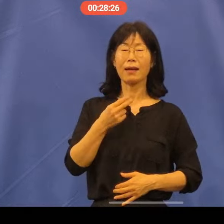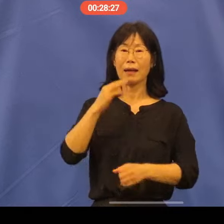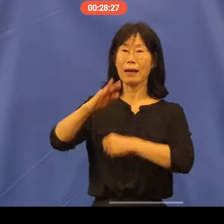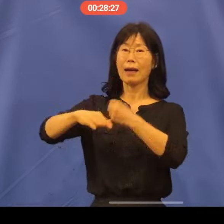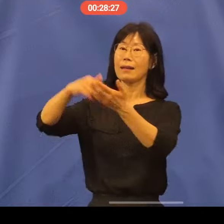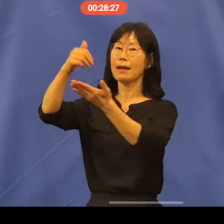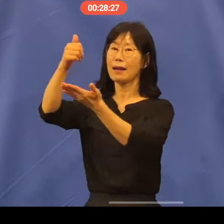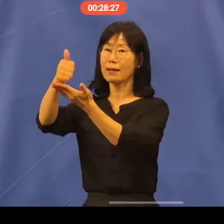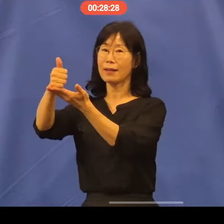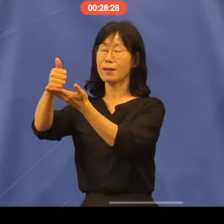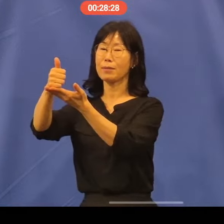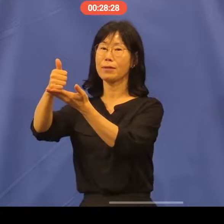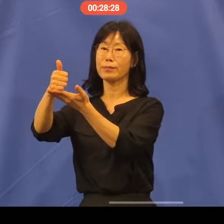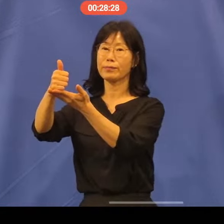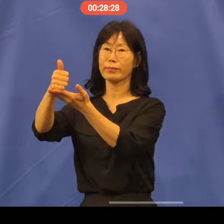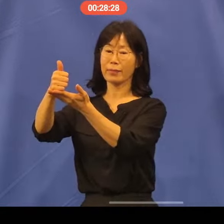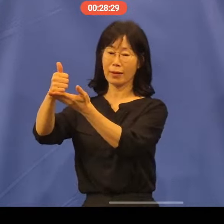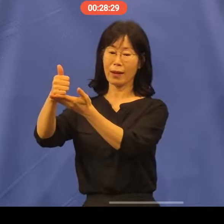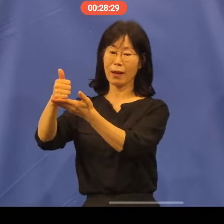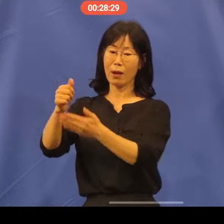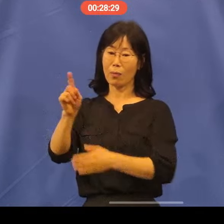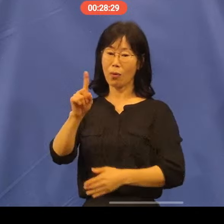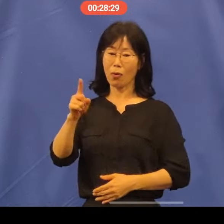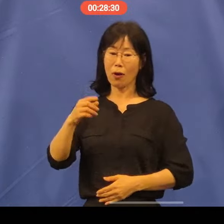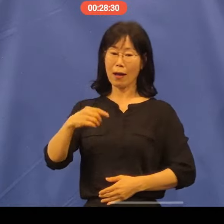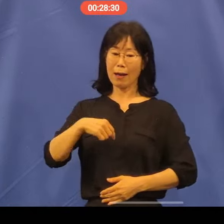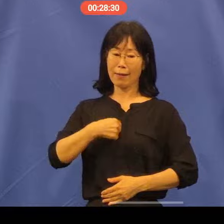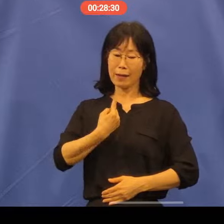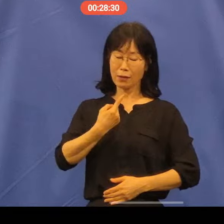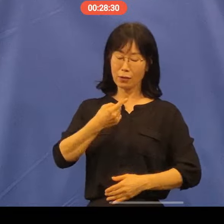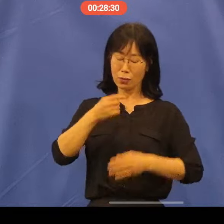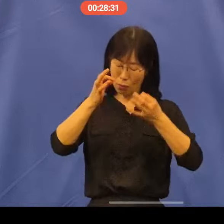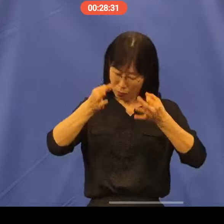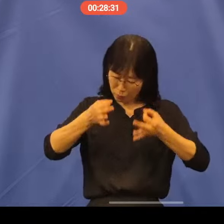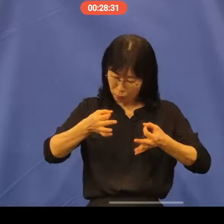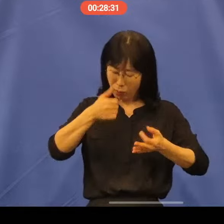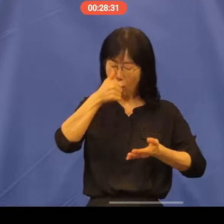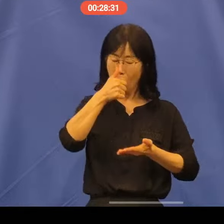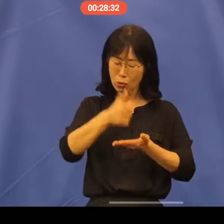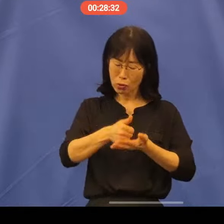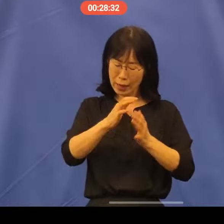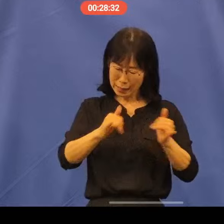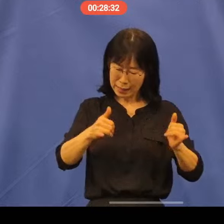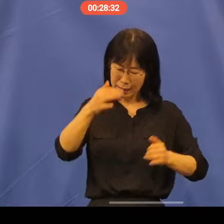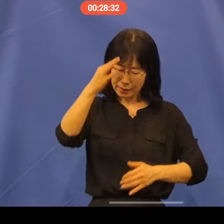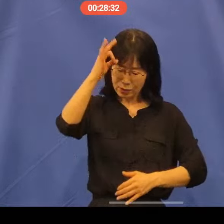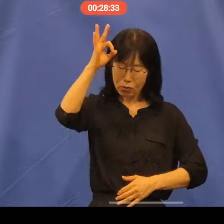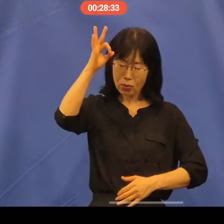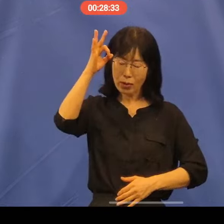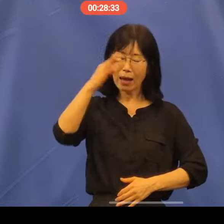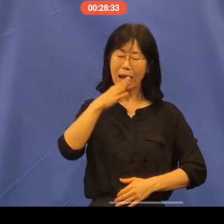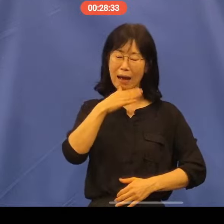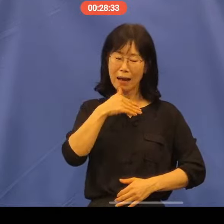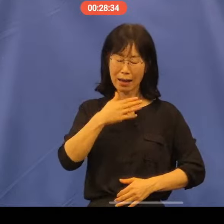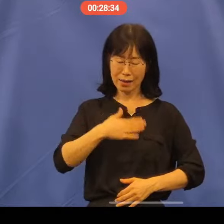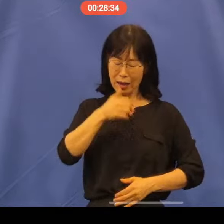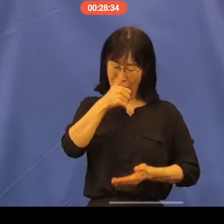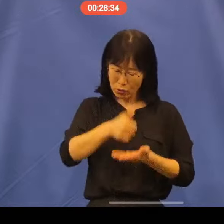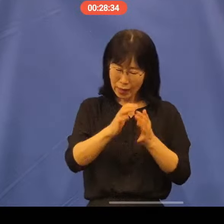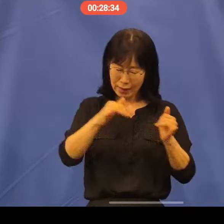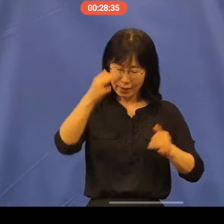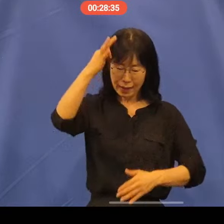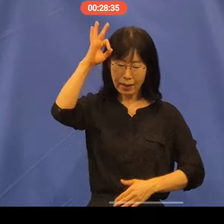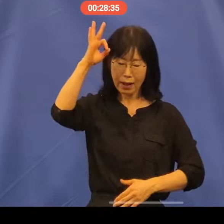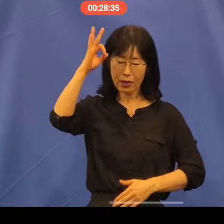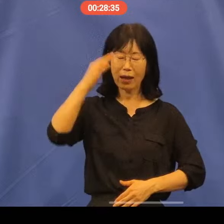우리의 죄를 들여다보시는 거죠. 우리 안에 있는 숨어있는 죄를 들여다보시고 그걸 다루기를 원해요. 왜? 그것을 다루어야만이